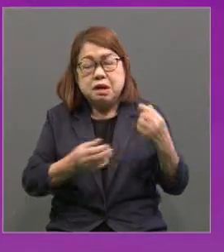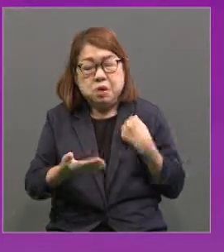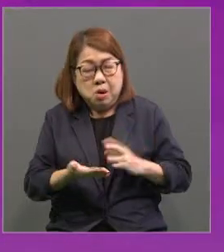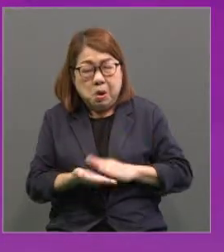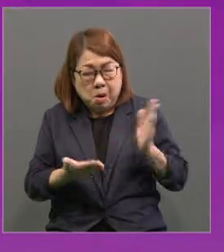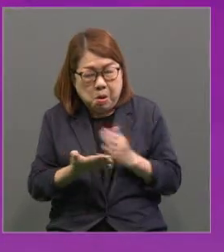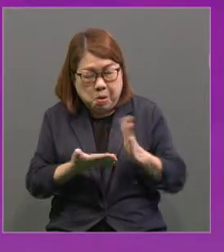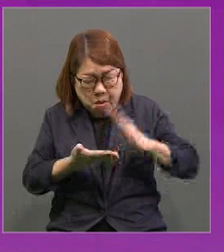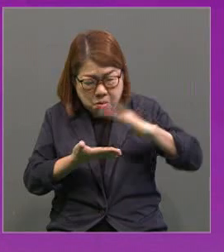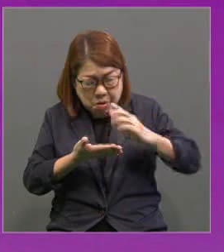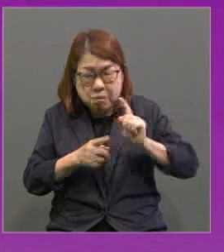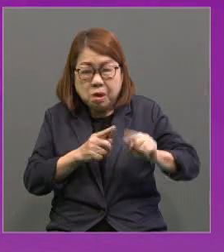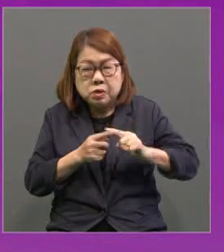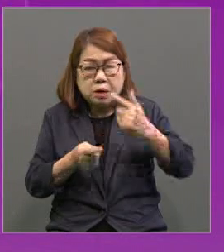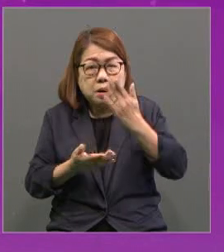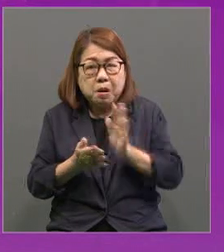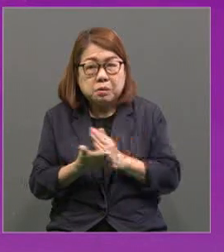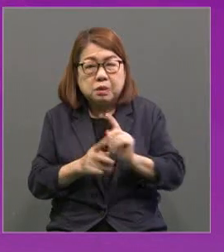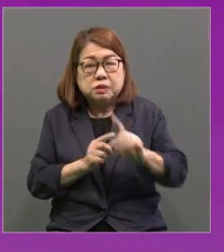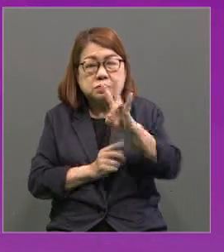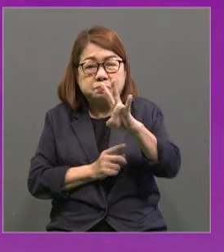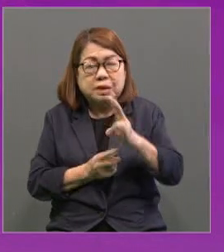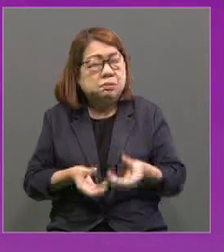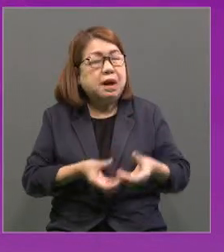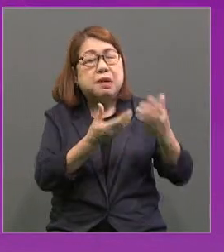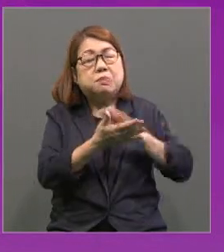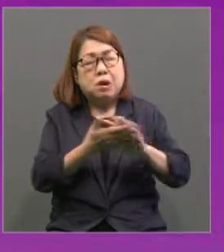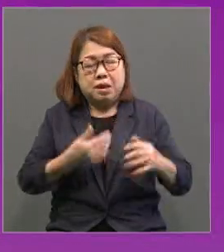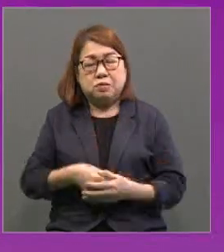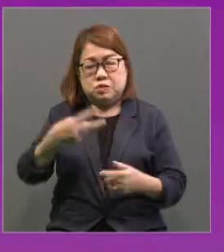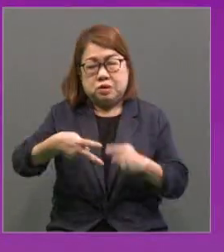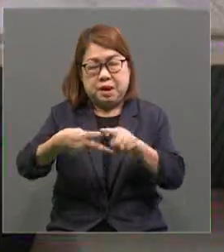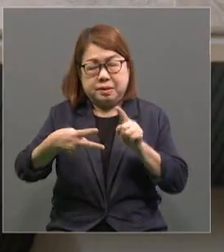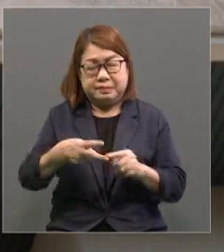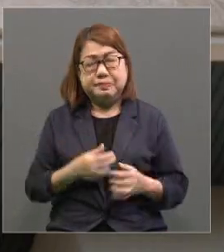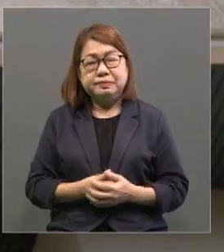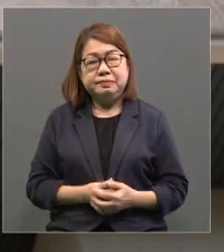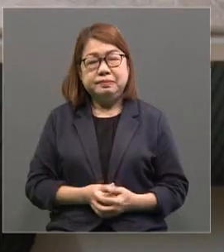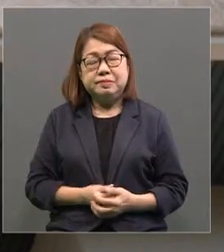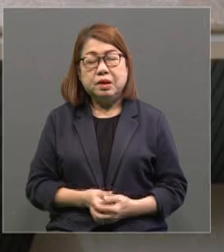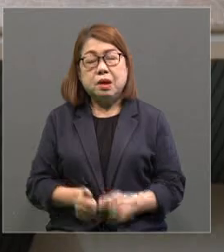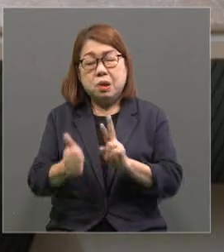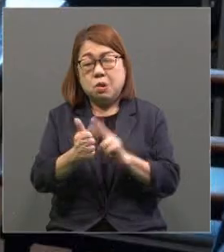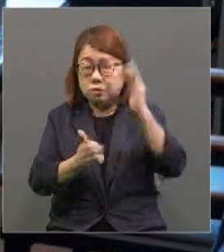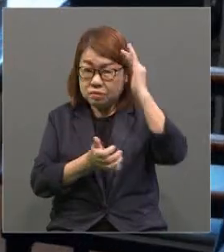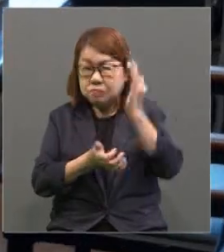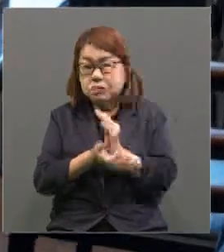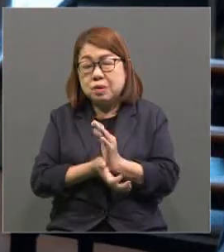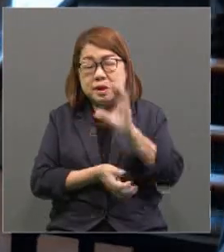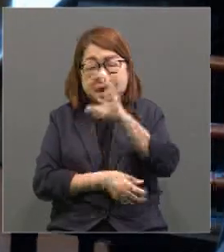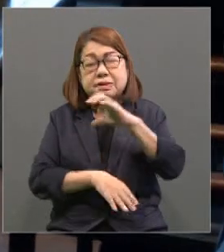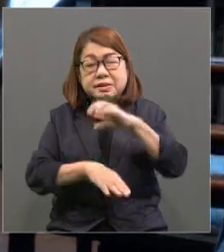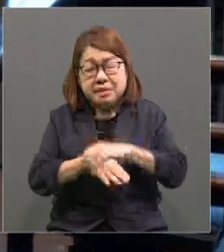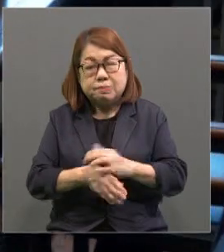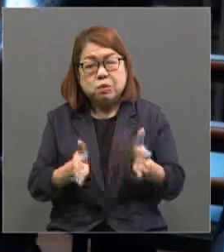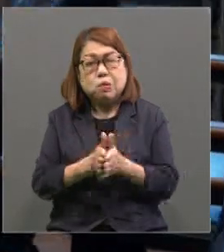จารณาสั่งฟ้องค่ะโดยพันตำรวจเอกอเนกเตาสุภาพรองผู้บังคับการปราบปรามพร้อมคณะทำงานนำสำนวนคดีไปม